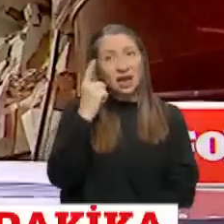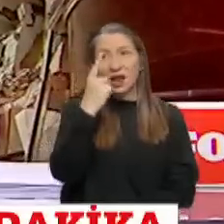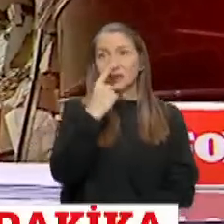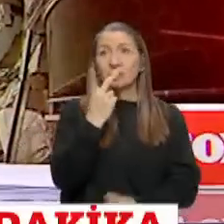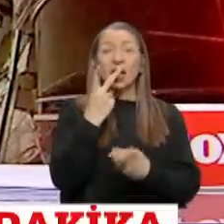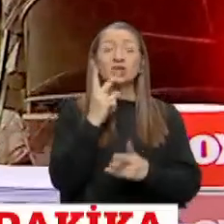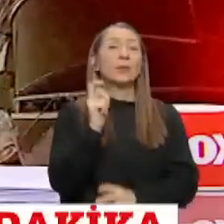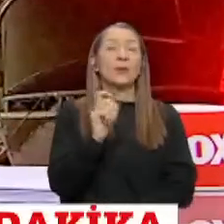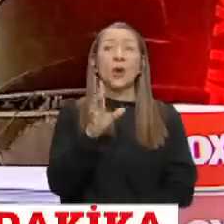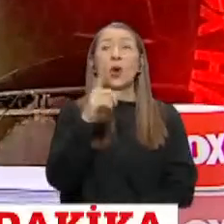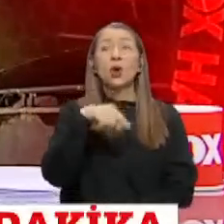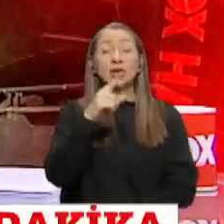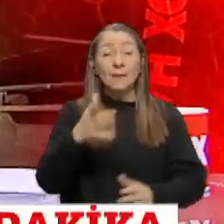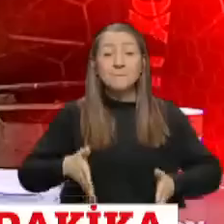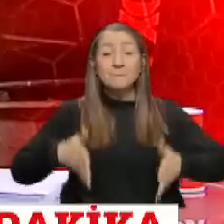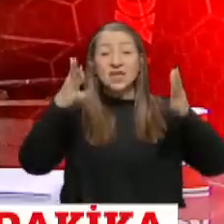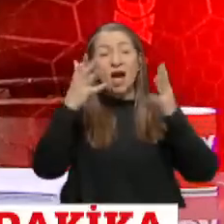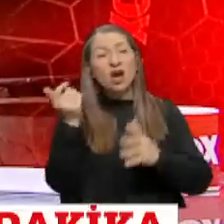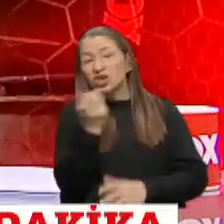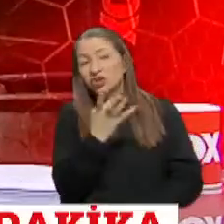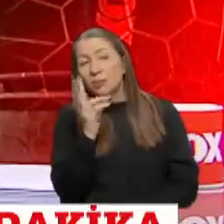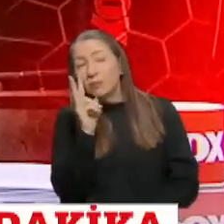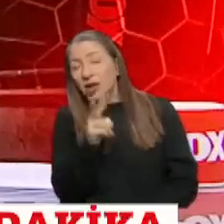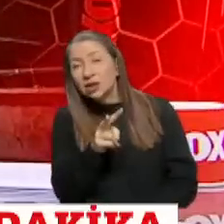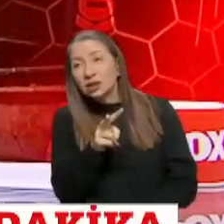bir açıklama yapılmadı. Oradaki bina stoğuna bakıldığında,